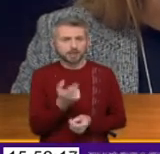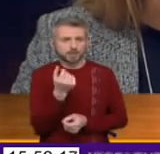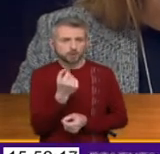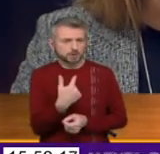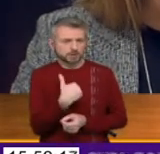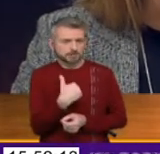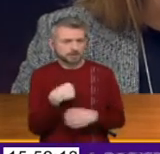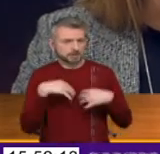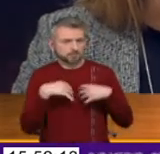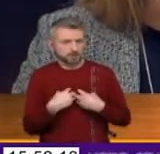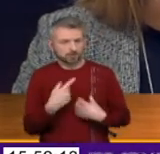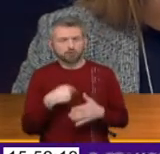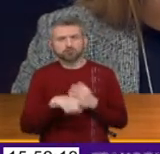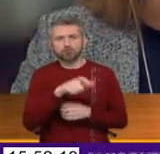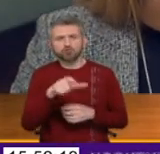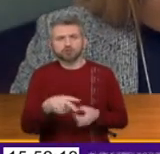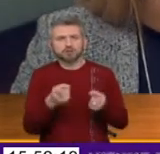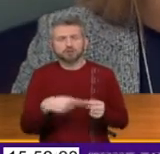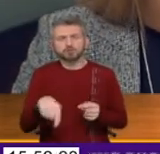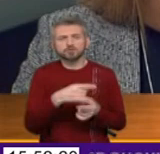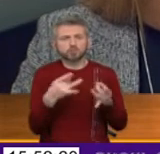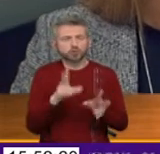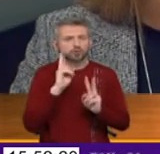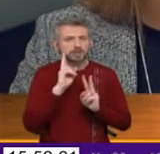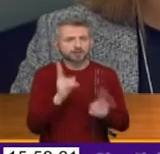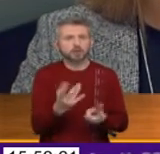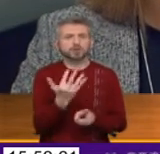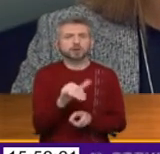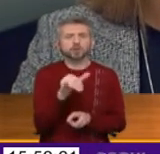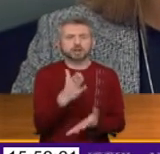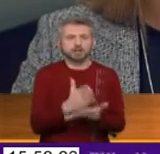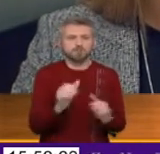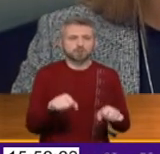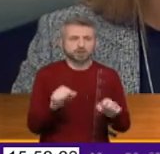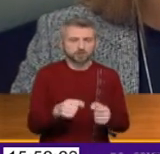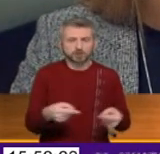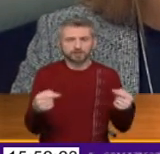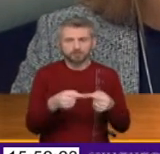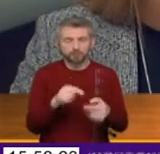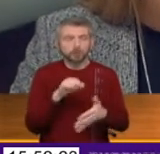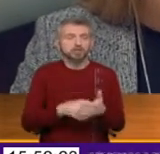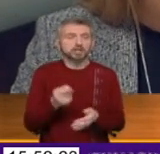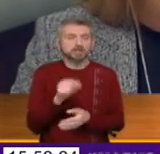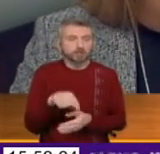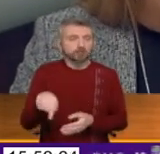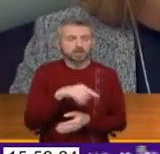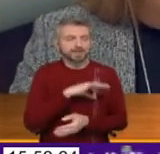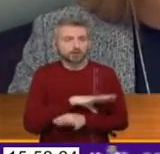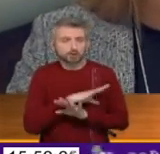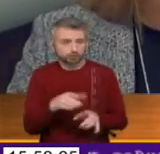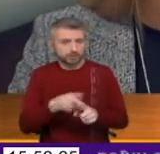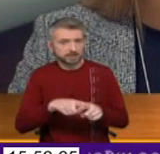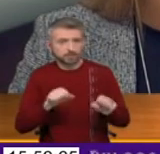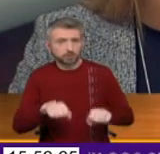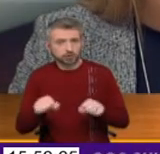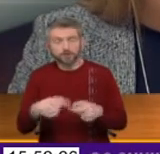мене це засмутило, тому що люди, насправді, вони просто не знають, скільки в них є можливостей, відповідно, через це вони їми не користуються. А з